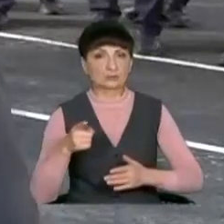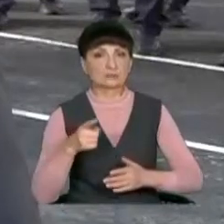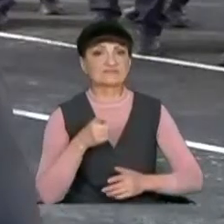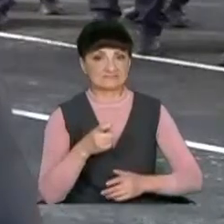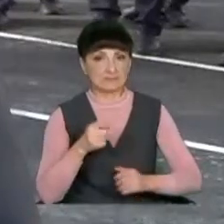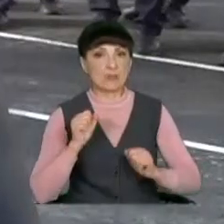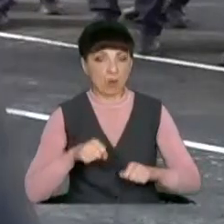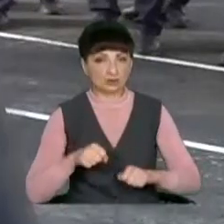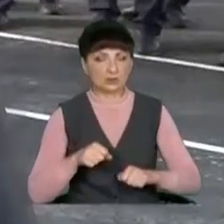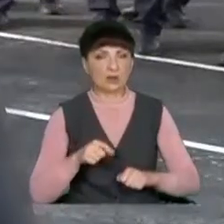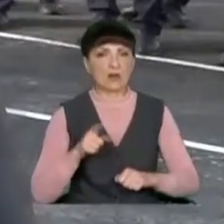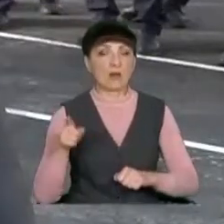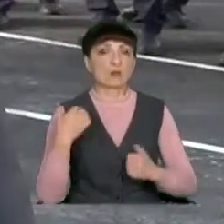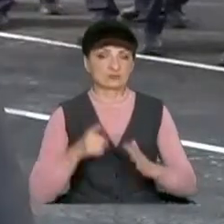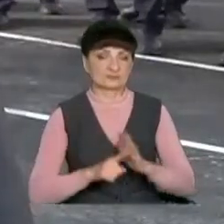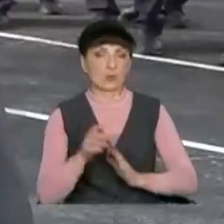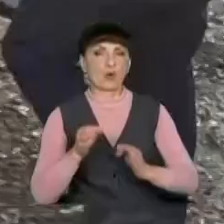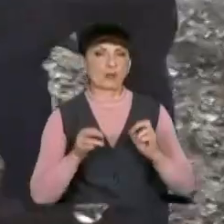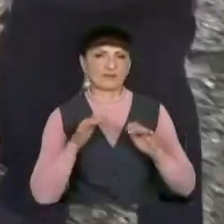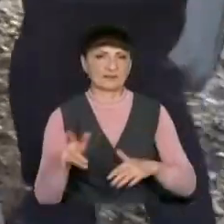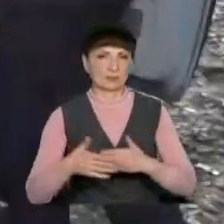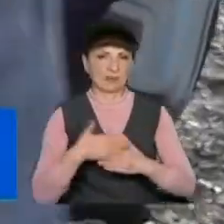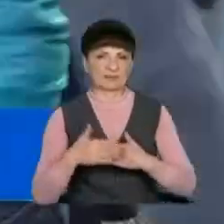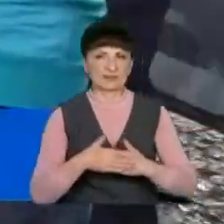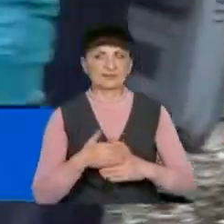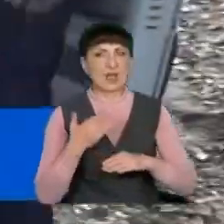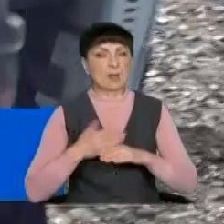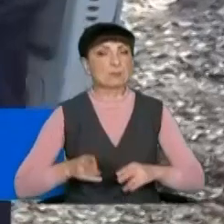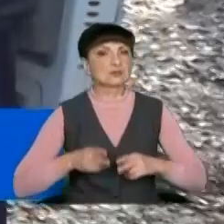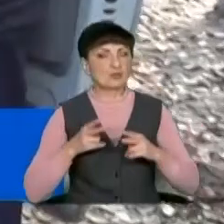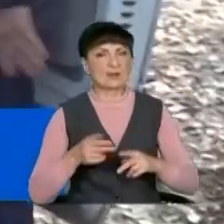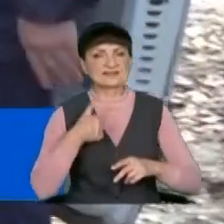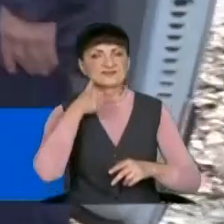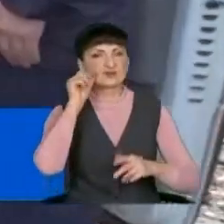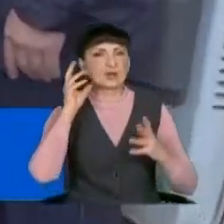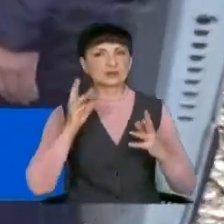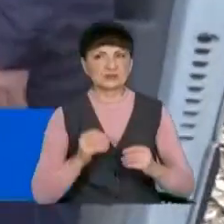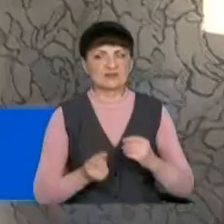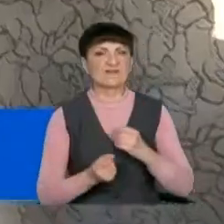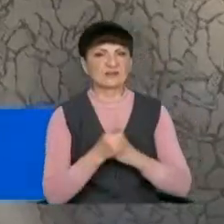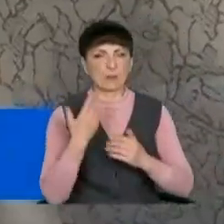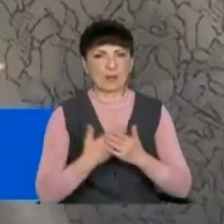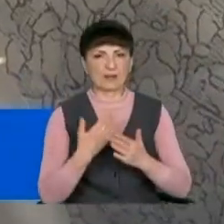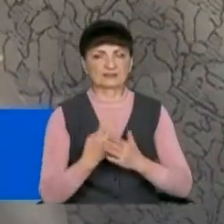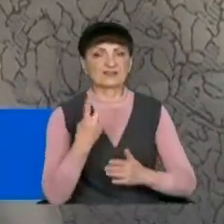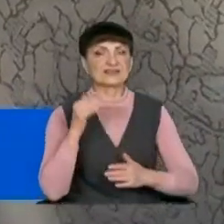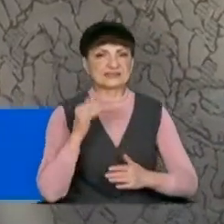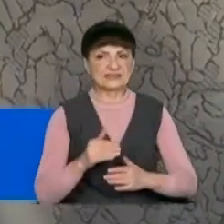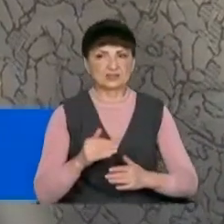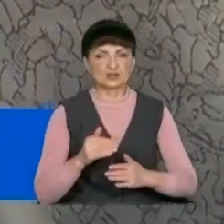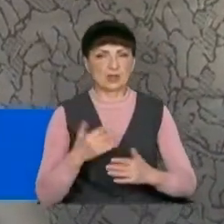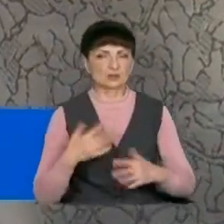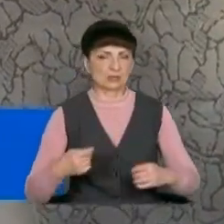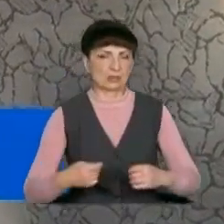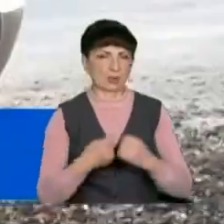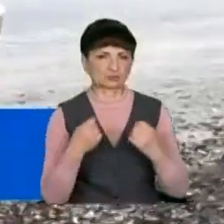стрельбе, тогда будет возбуждаться уголовное дело. Помимо преступлений, только за вчерашний день выявлено порядка 2000